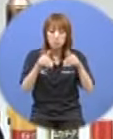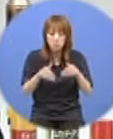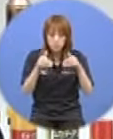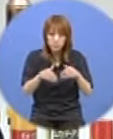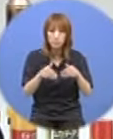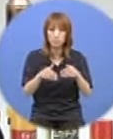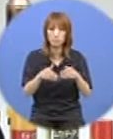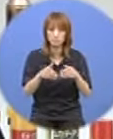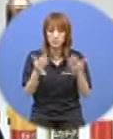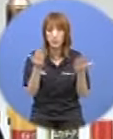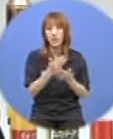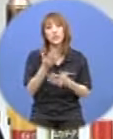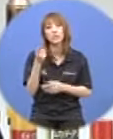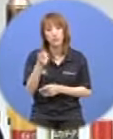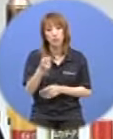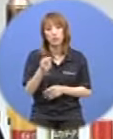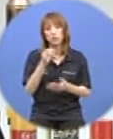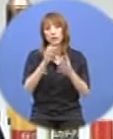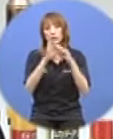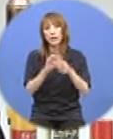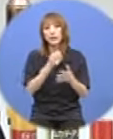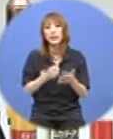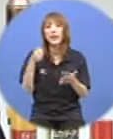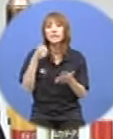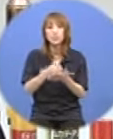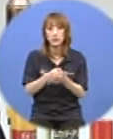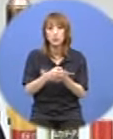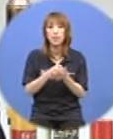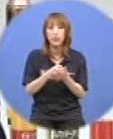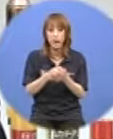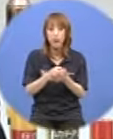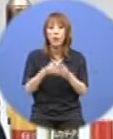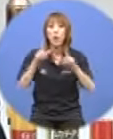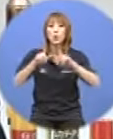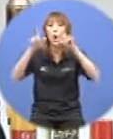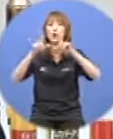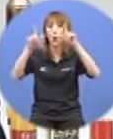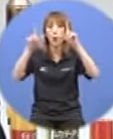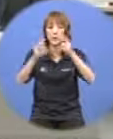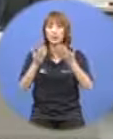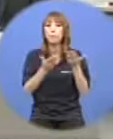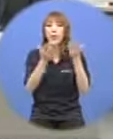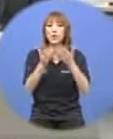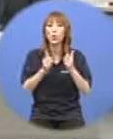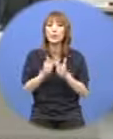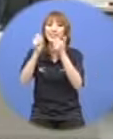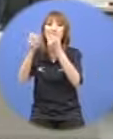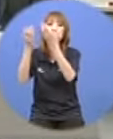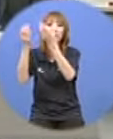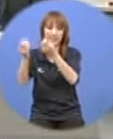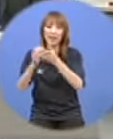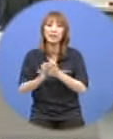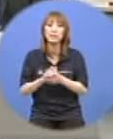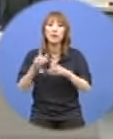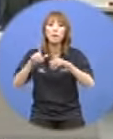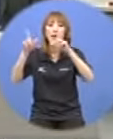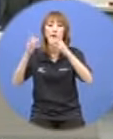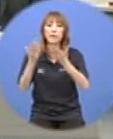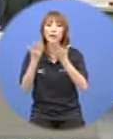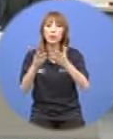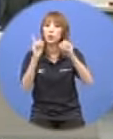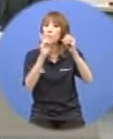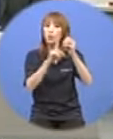から、ちょっと決心をしてその東京へその勉強に出て行ったわけですよ。で、まあ、その勉強の目的っていうの